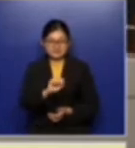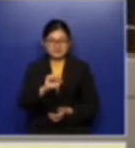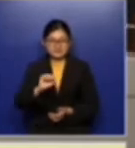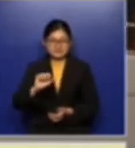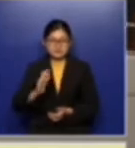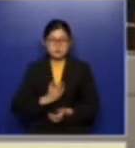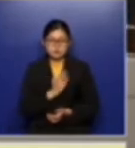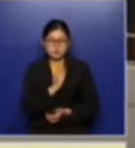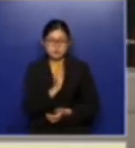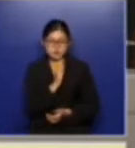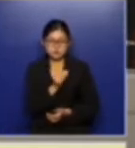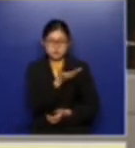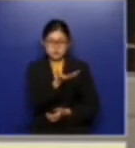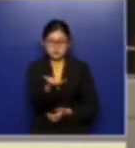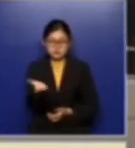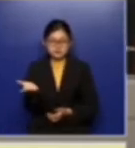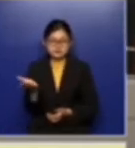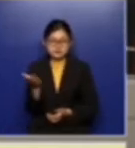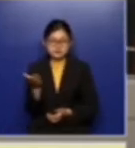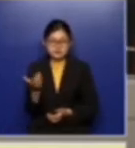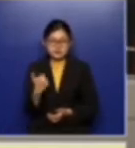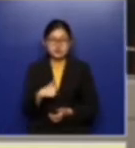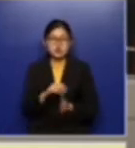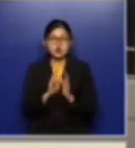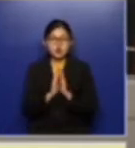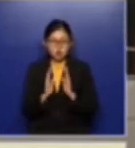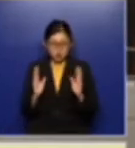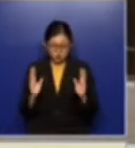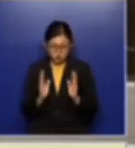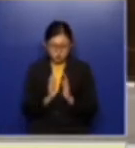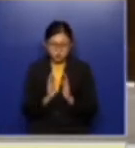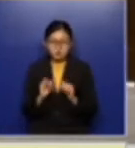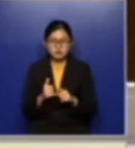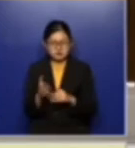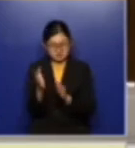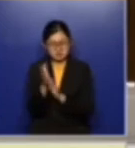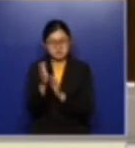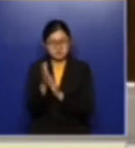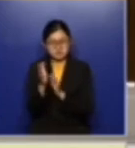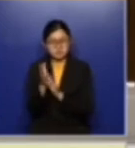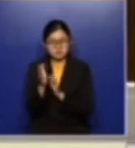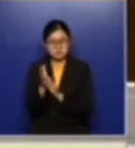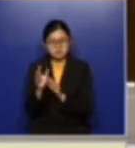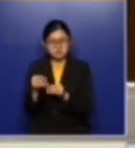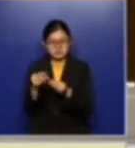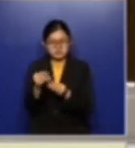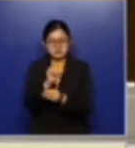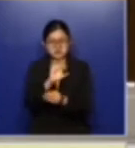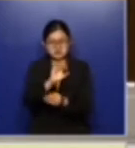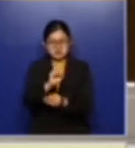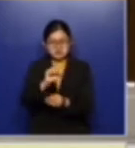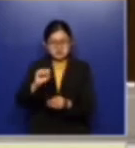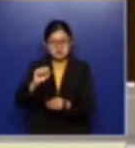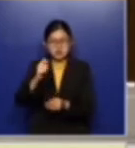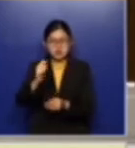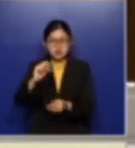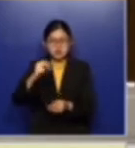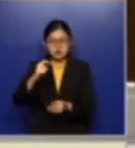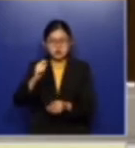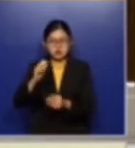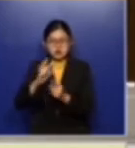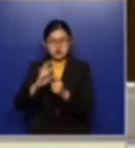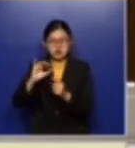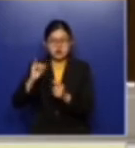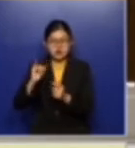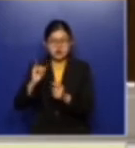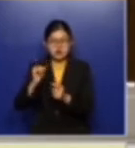เกียรติต้องขอบคุณแล้วก็ชมเชยเลยนะครับท่านส.ส. องอาจหวงประ